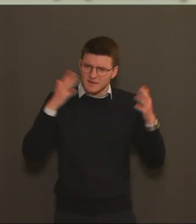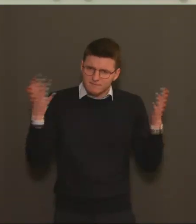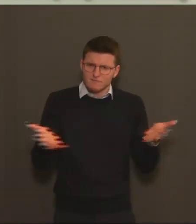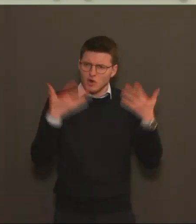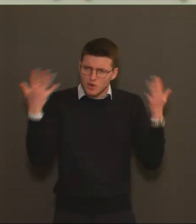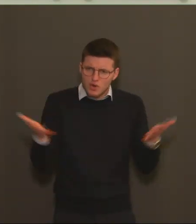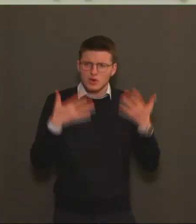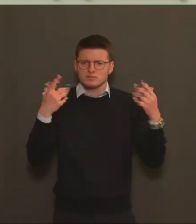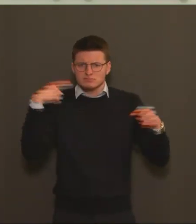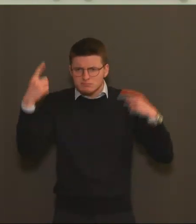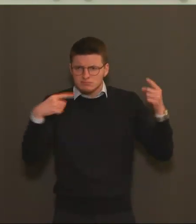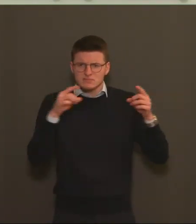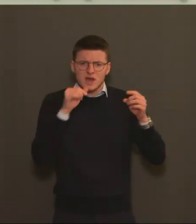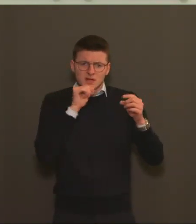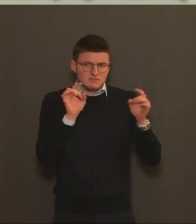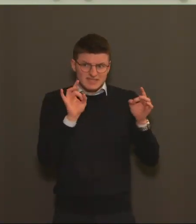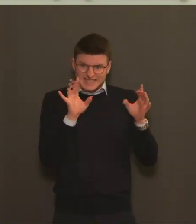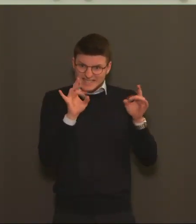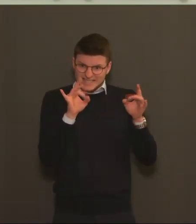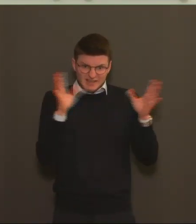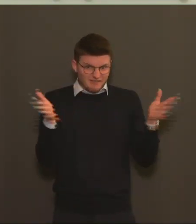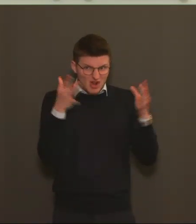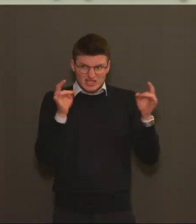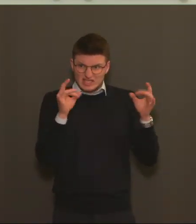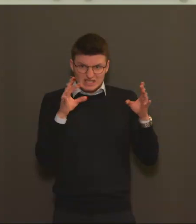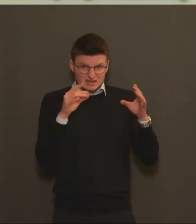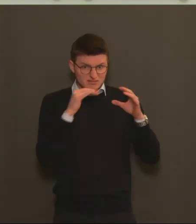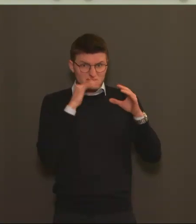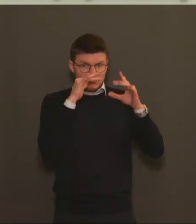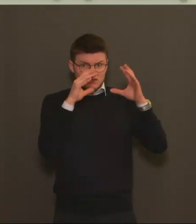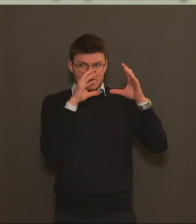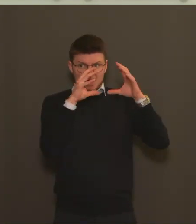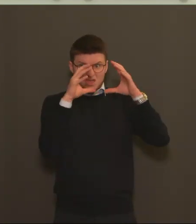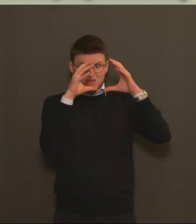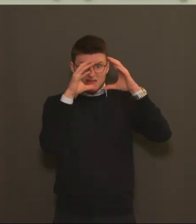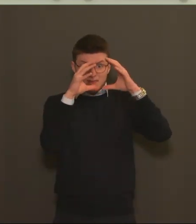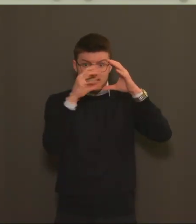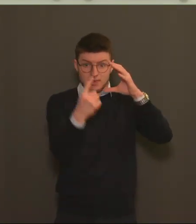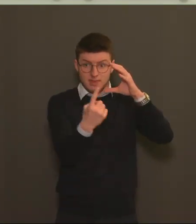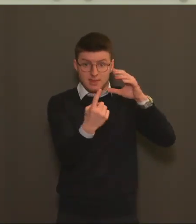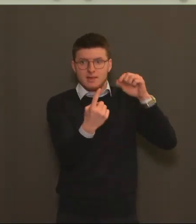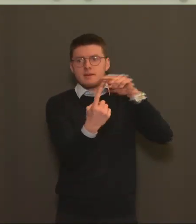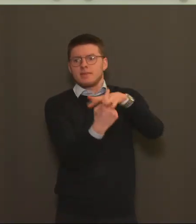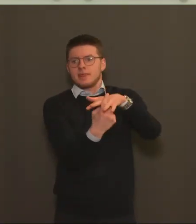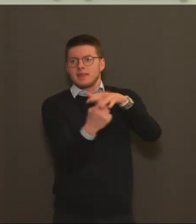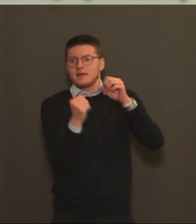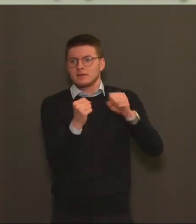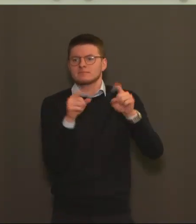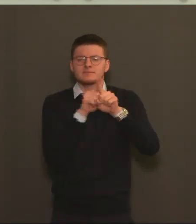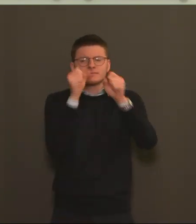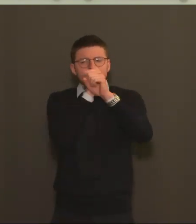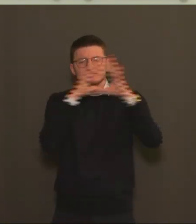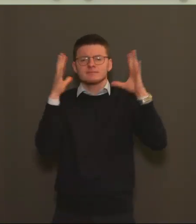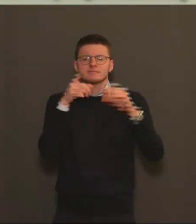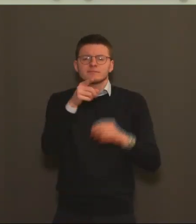langere afstand. Kleine druppels kunnen immers blijven zweven, net zoals sigarettenrook.